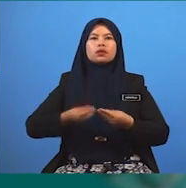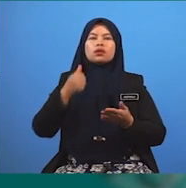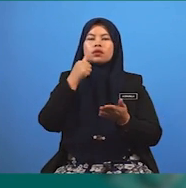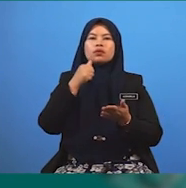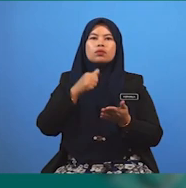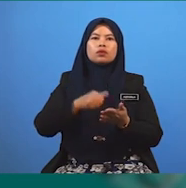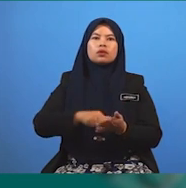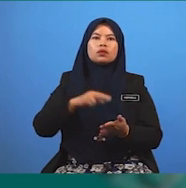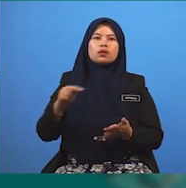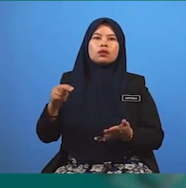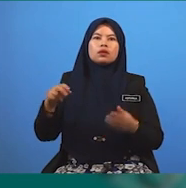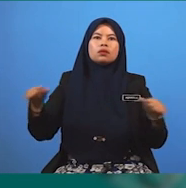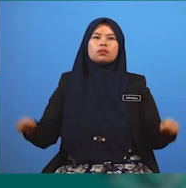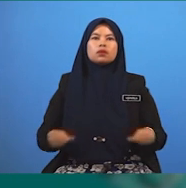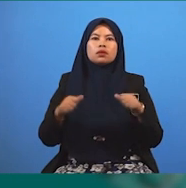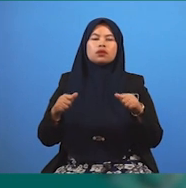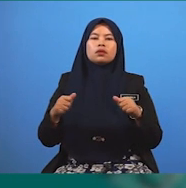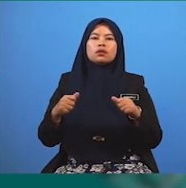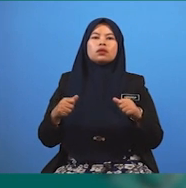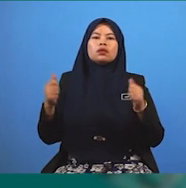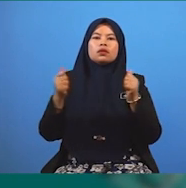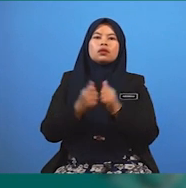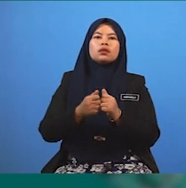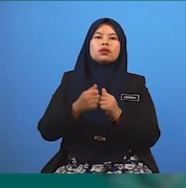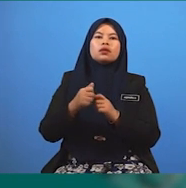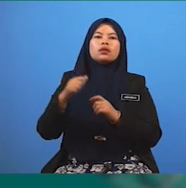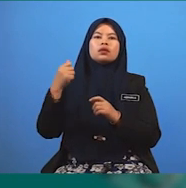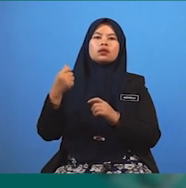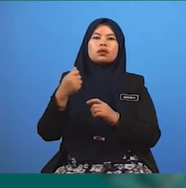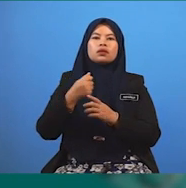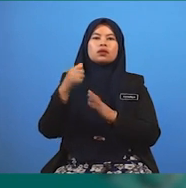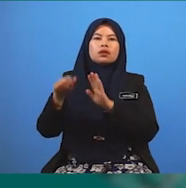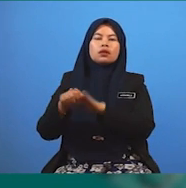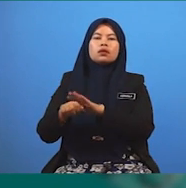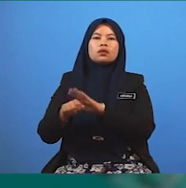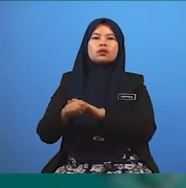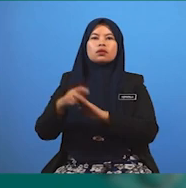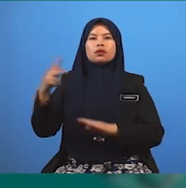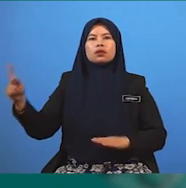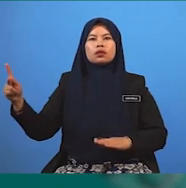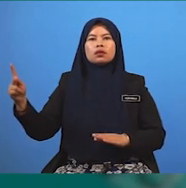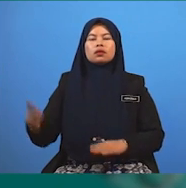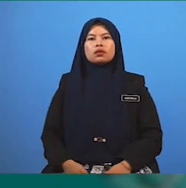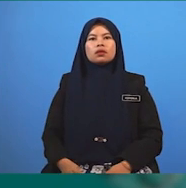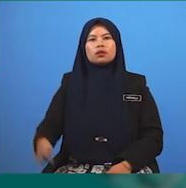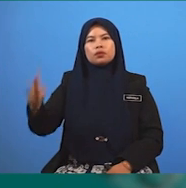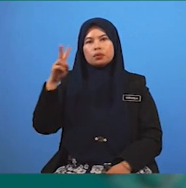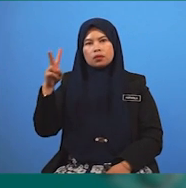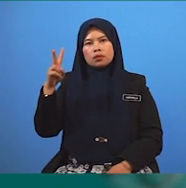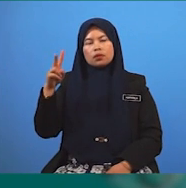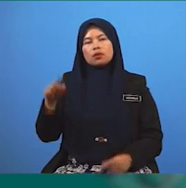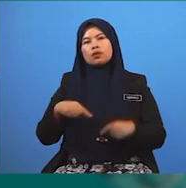kanan dan mereka mendapat ganjaran syurga. Yang kedua, Ashabus Syimal,